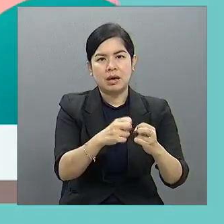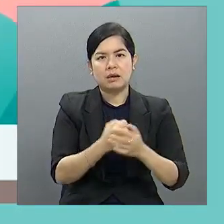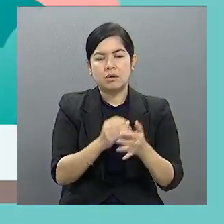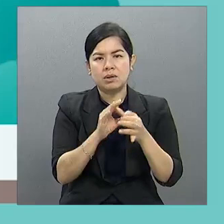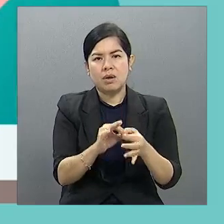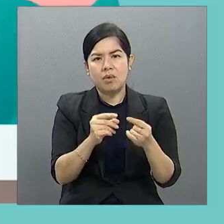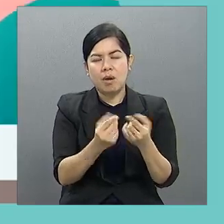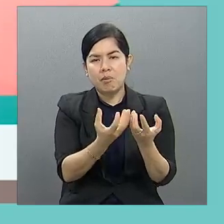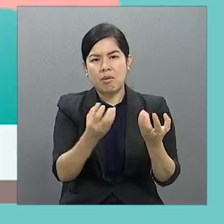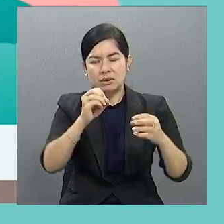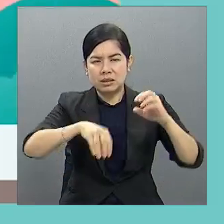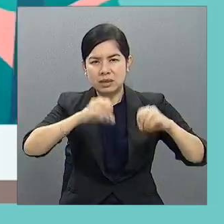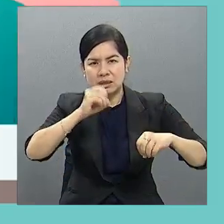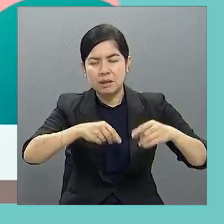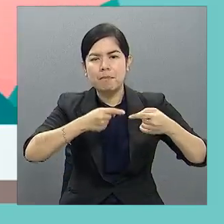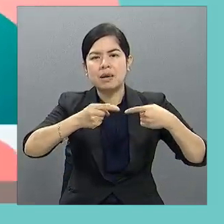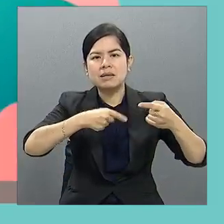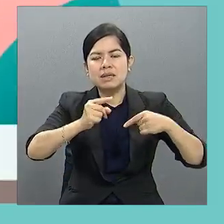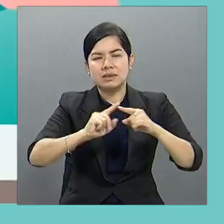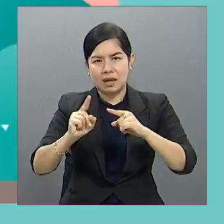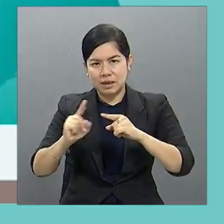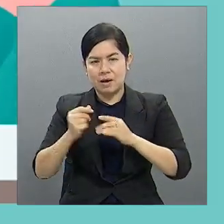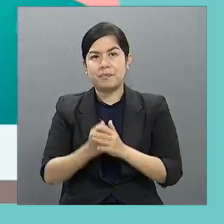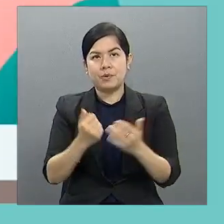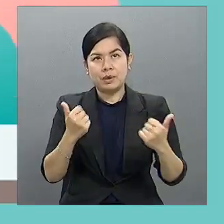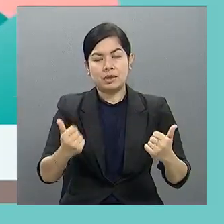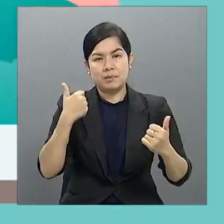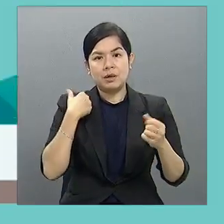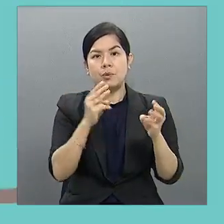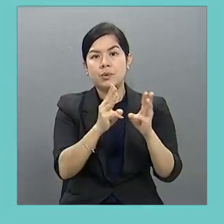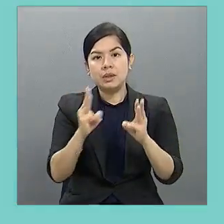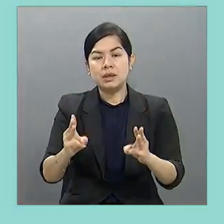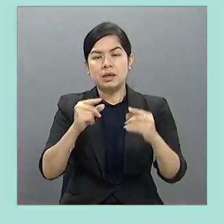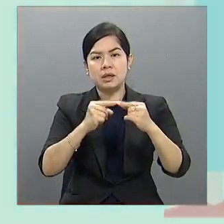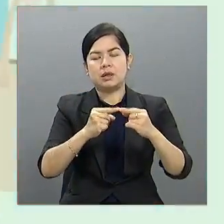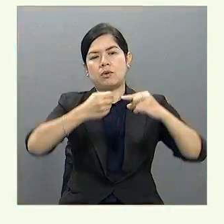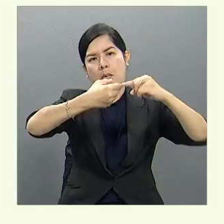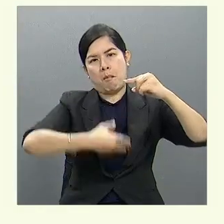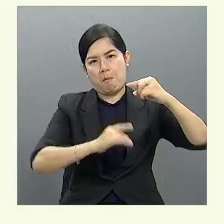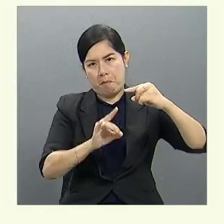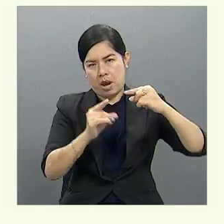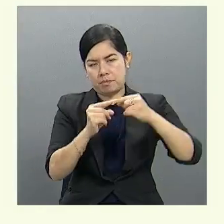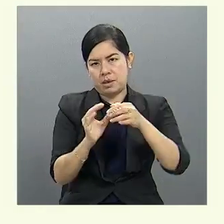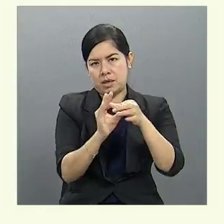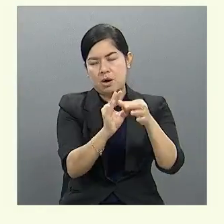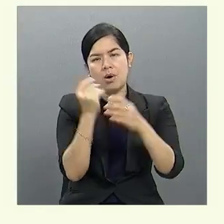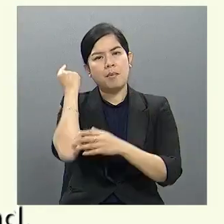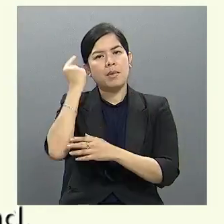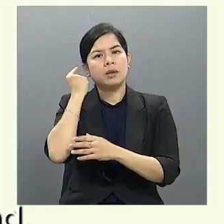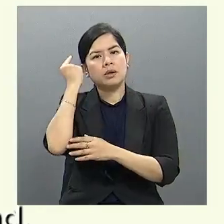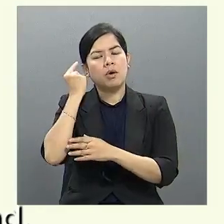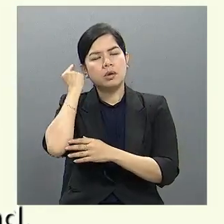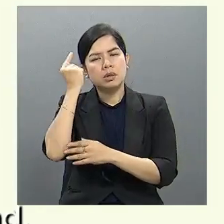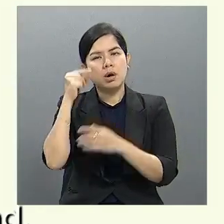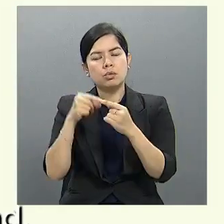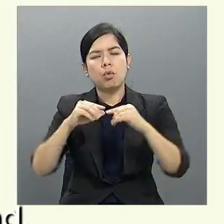ลและอนุรักษ์เต่ามะเฟืองครับคุณผู้ชมวันนี้เรามี8วิธีการท่องเที่ยวอย่างรับผิดชอบมาฝากกันครับไม่ใช่แค่จะช่วยลดการคุกคามเต่ามะเฟืองเท่านั้นแ